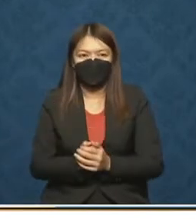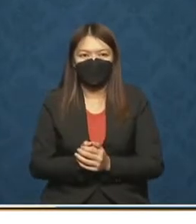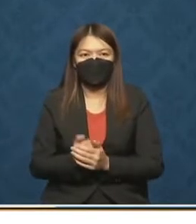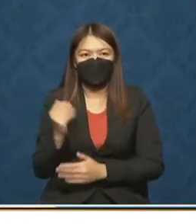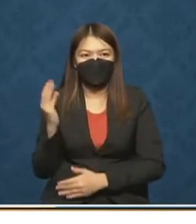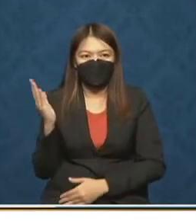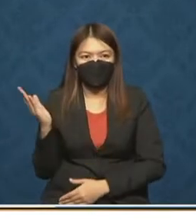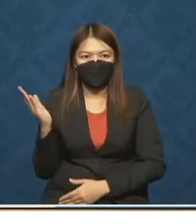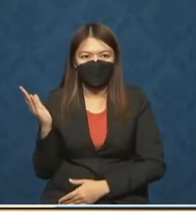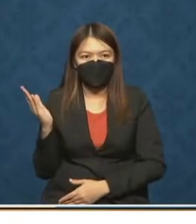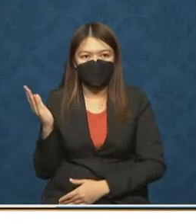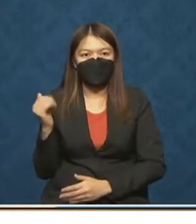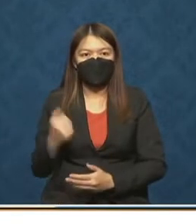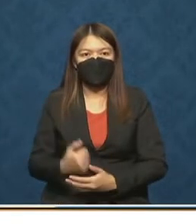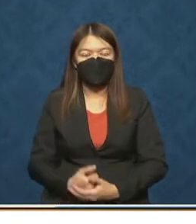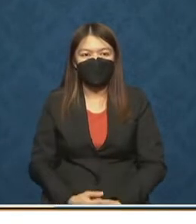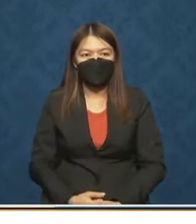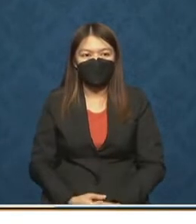ขอ